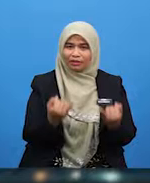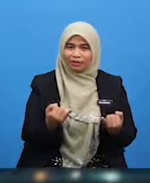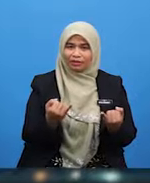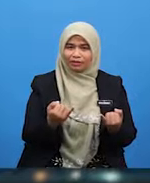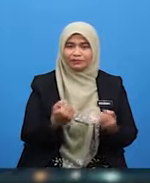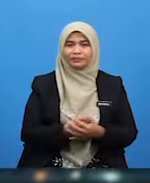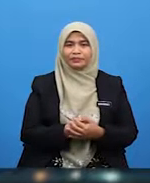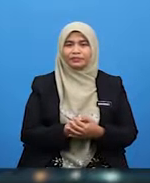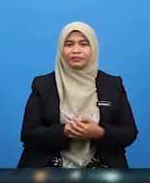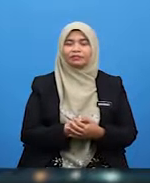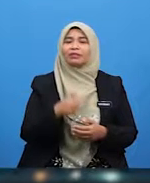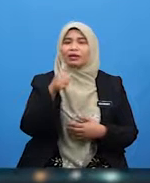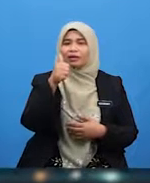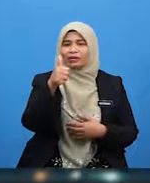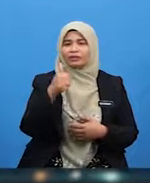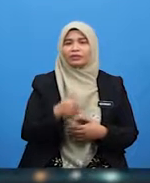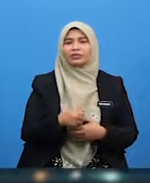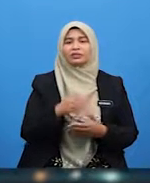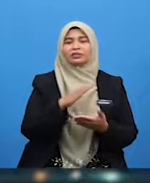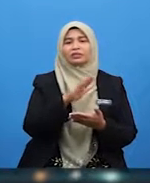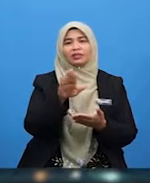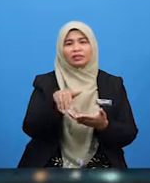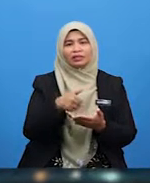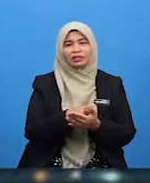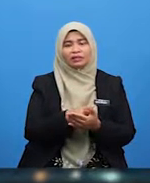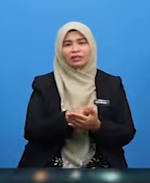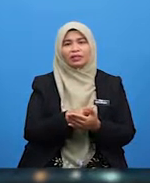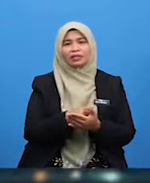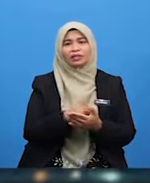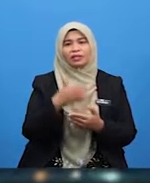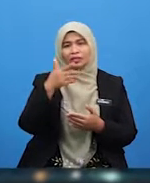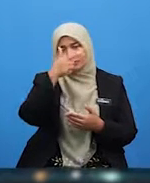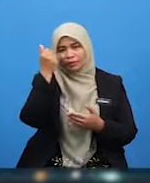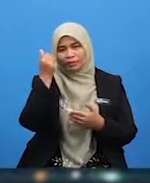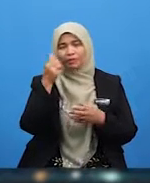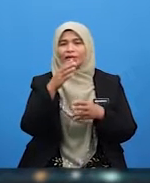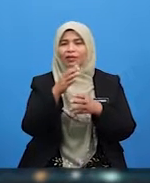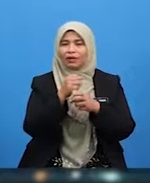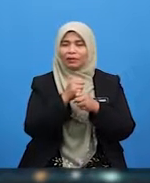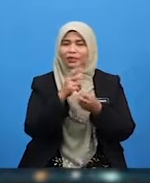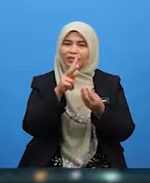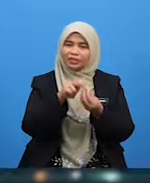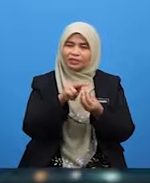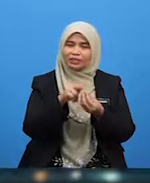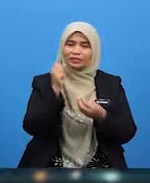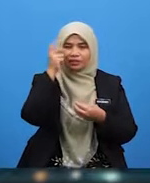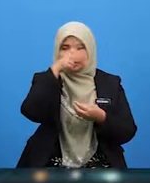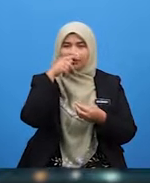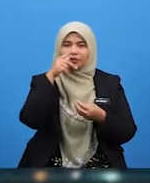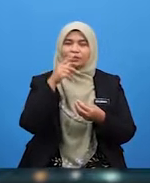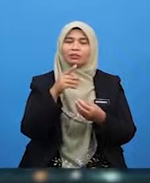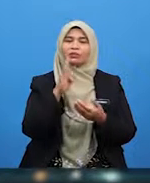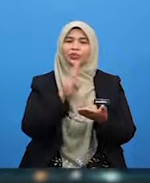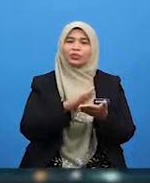Ha, bagus. Semua sebab dapat mengesan kewujudan perilaku buruk tadi pada masa